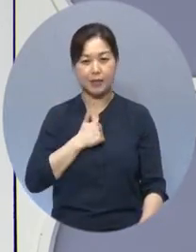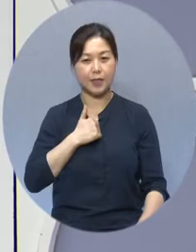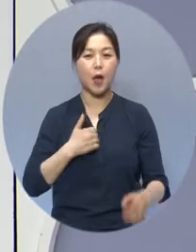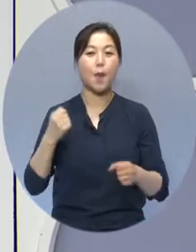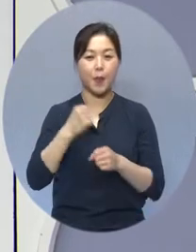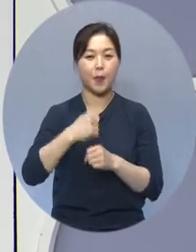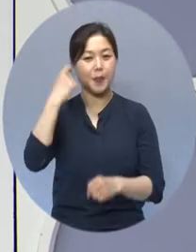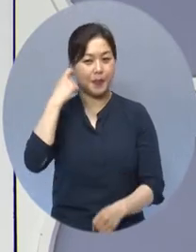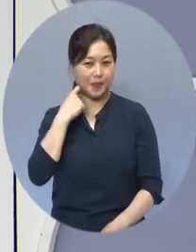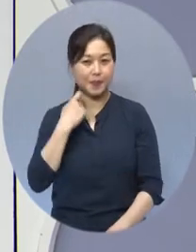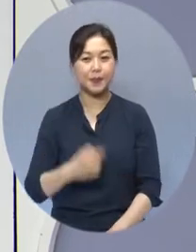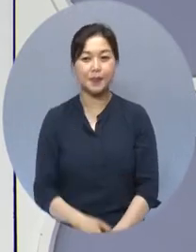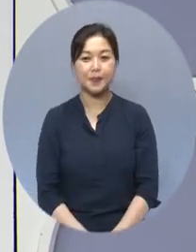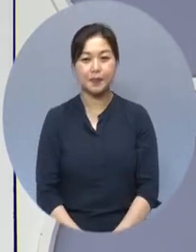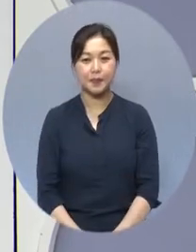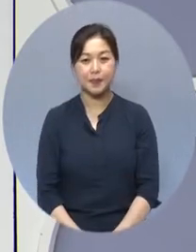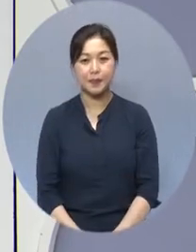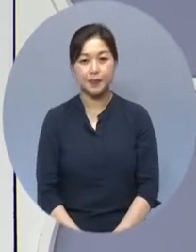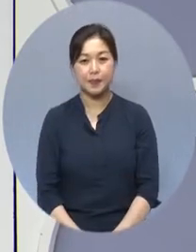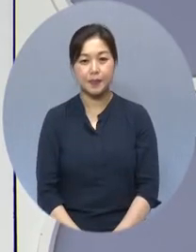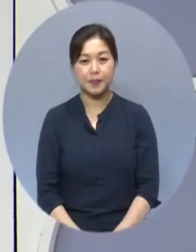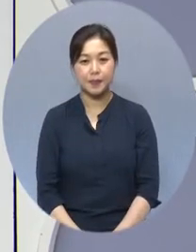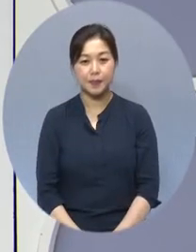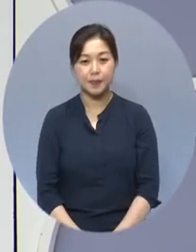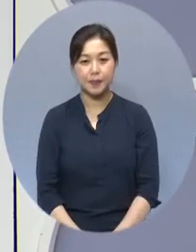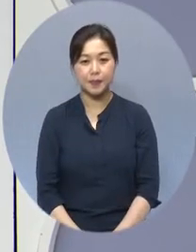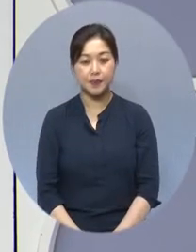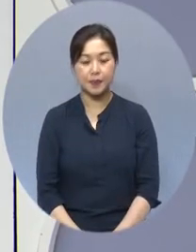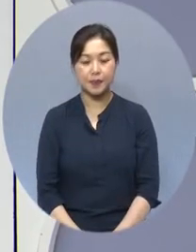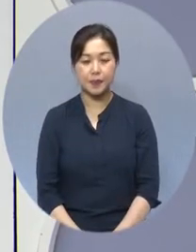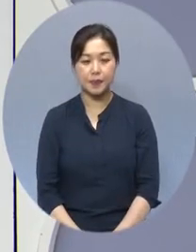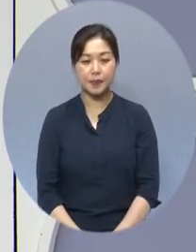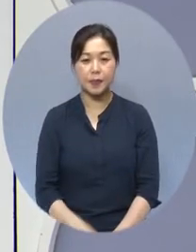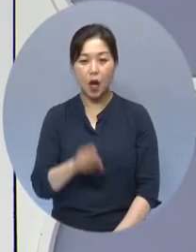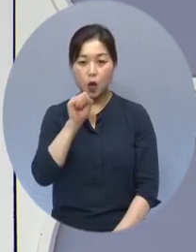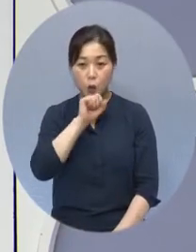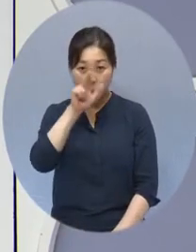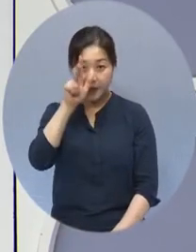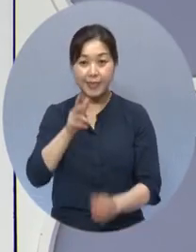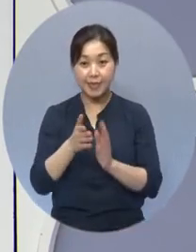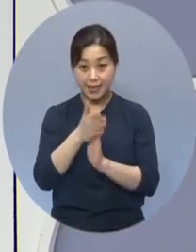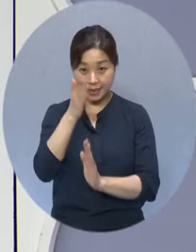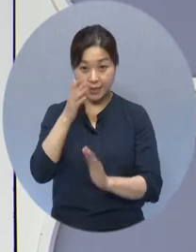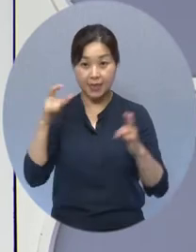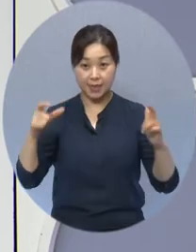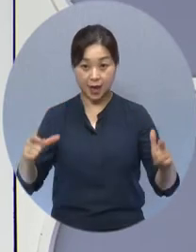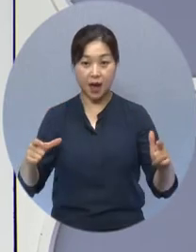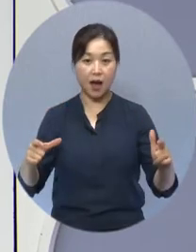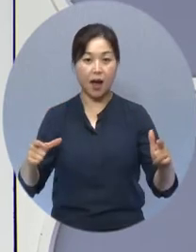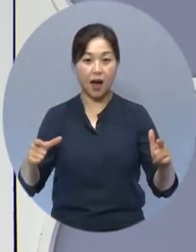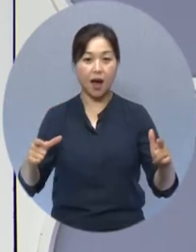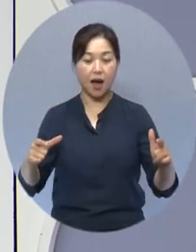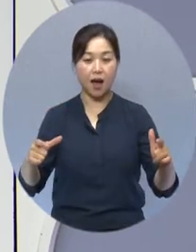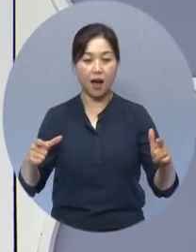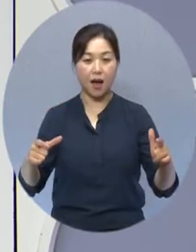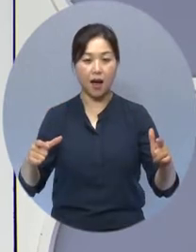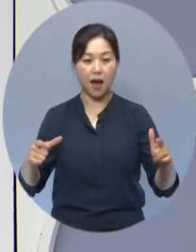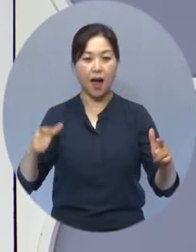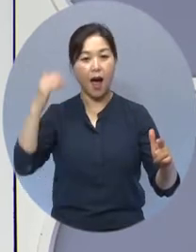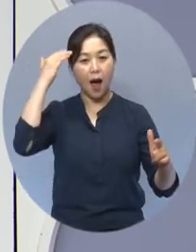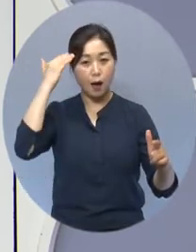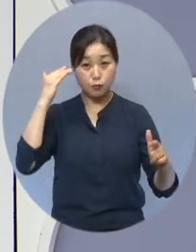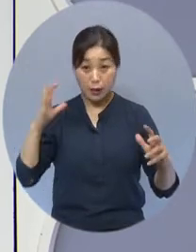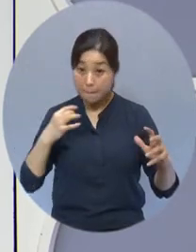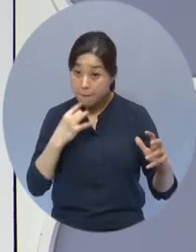수 있겠습니다. 네. 그래서 이제 용인시가 정말 우리 대한민국을